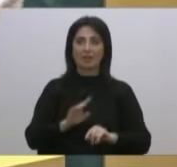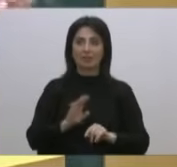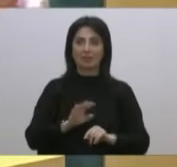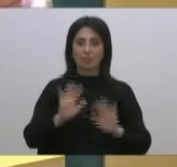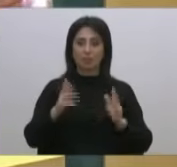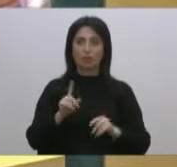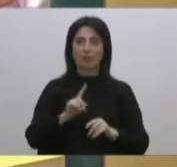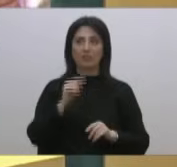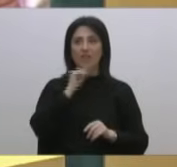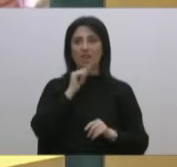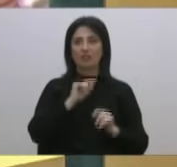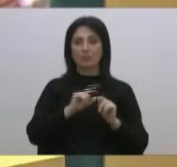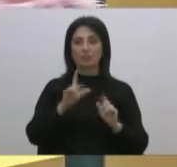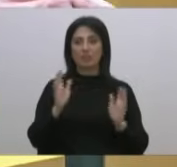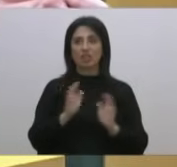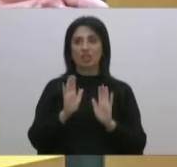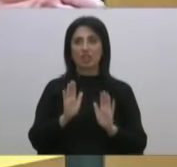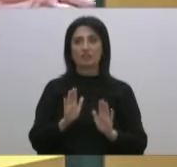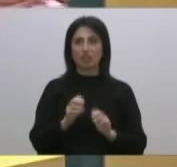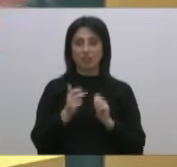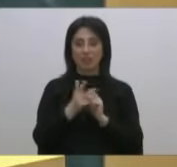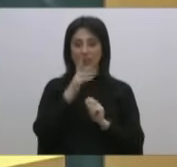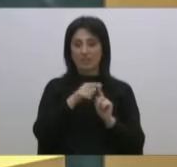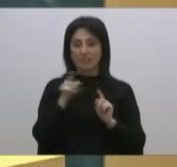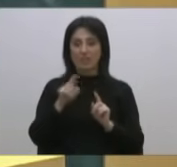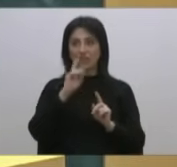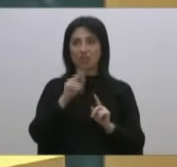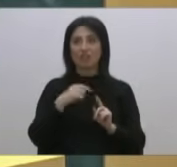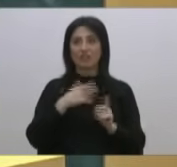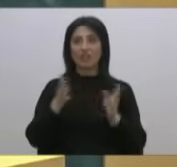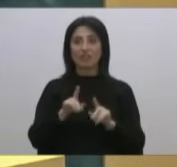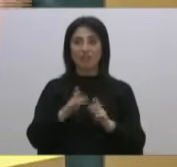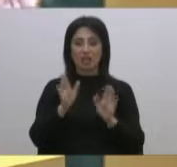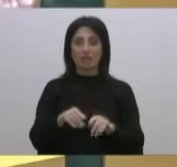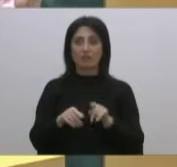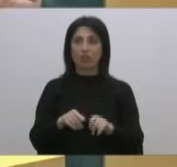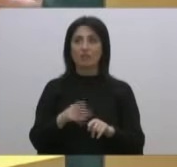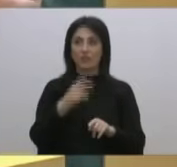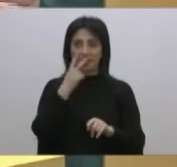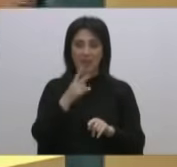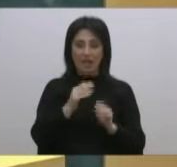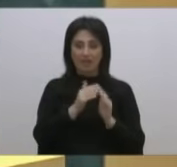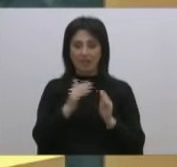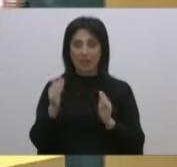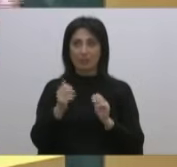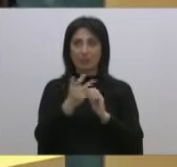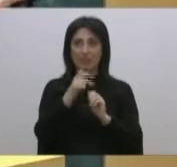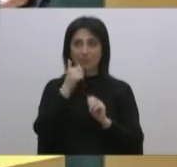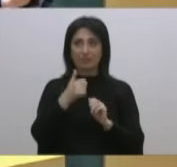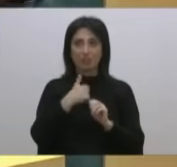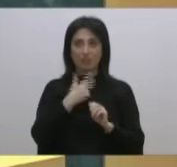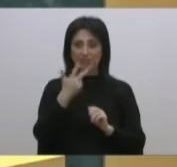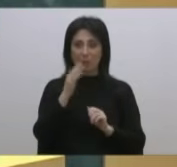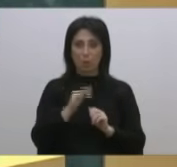da, mohta ragat economic urzi și n-arciuneva. Țamețil, da, neșeț, da, ce n-au ce ai, zrați da, ce. N-a hed dinamica. Țamețel ce